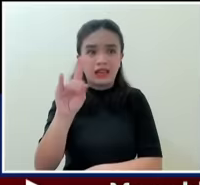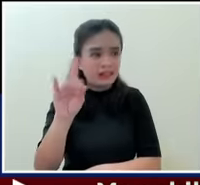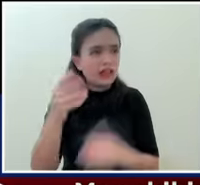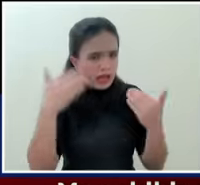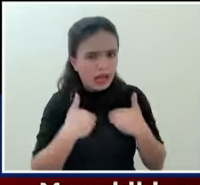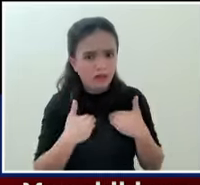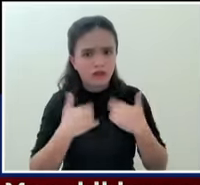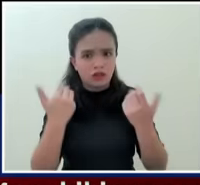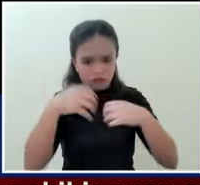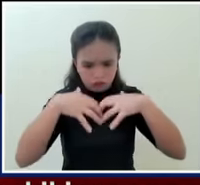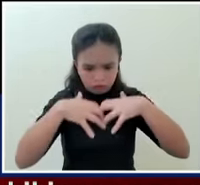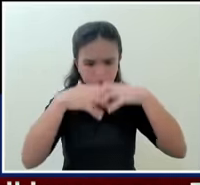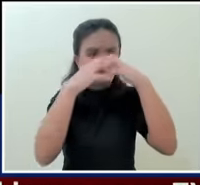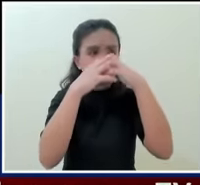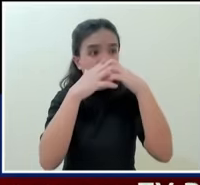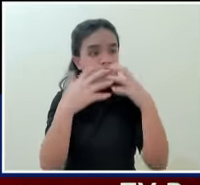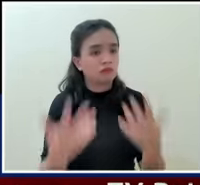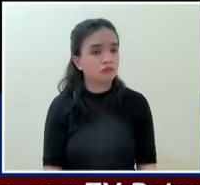ginagawa na.